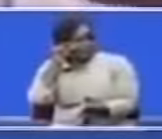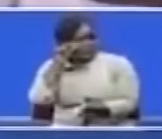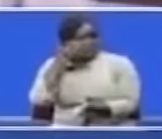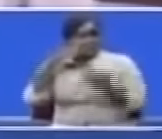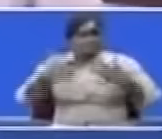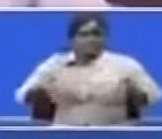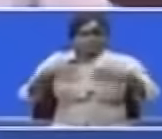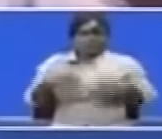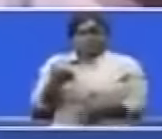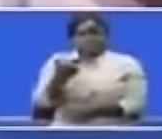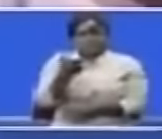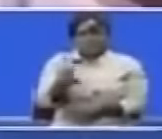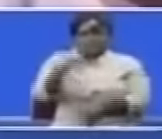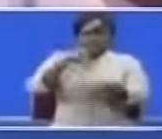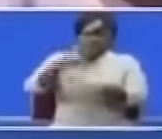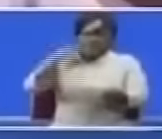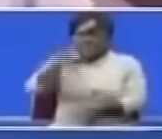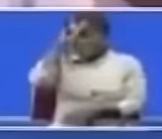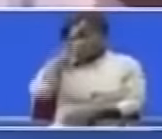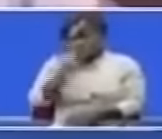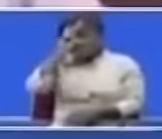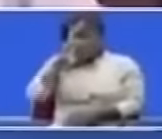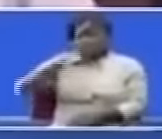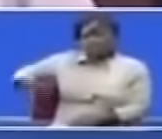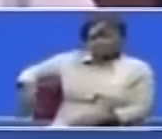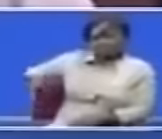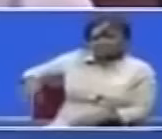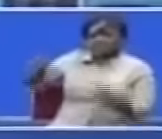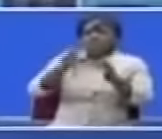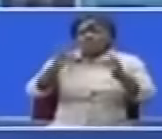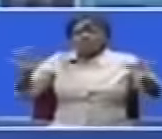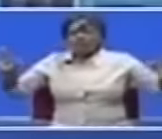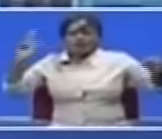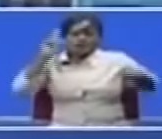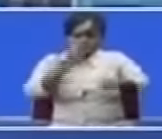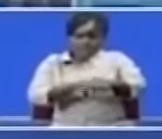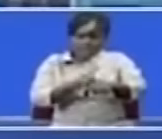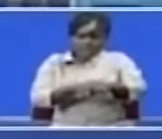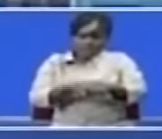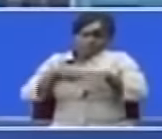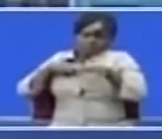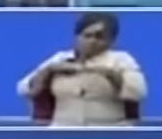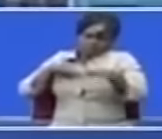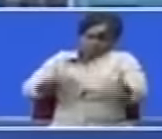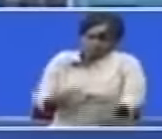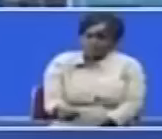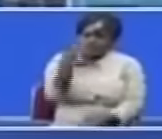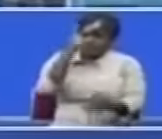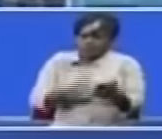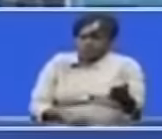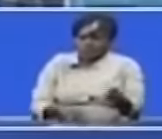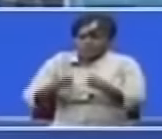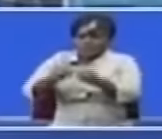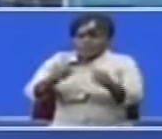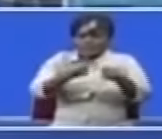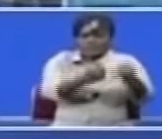abiria wakiwa wa kuathiriwa zaidi baada ya kuchelewa kwa muda mwingi. Msongamano ambao umesababishwa na